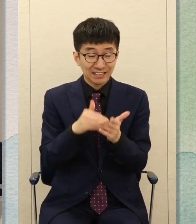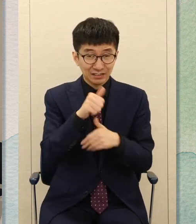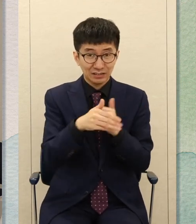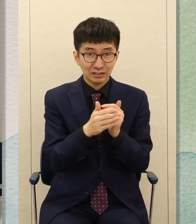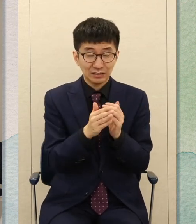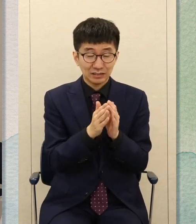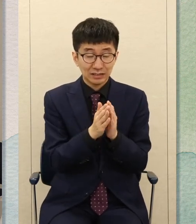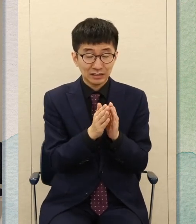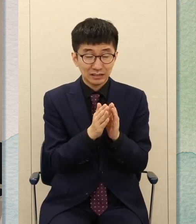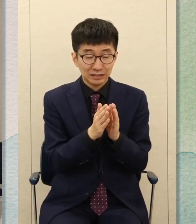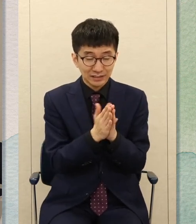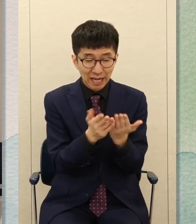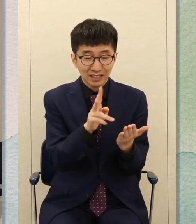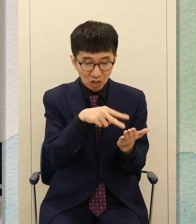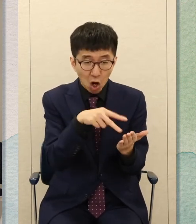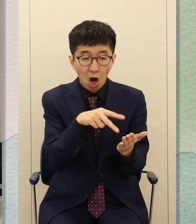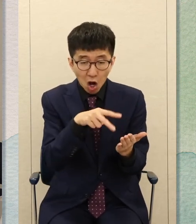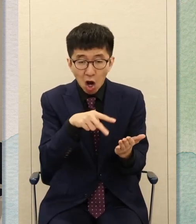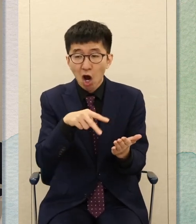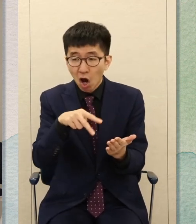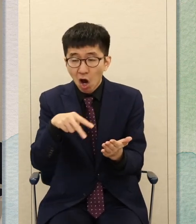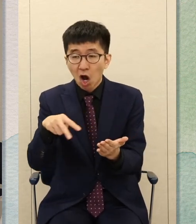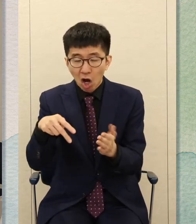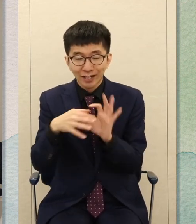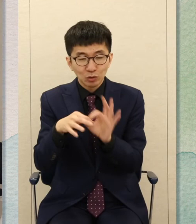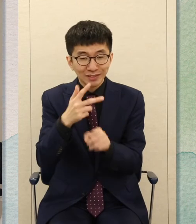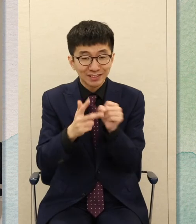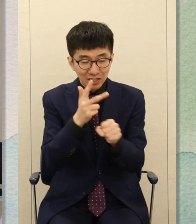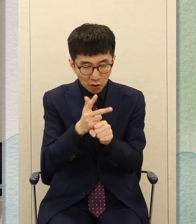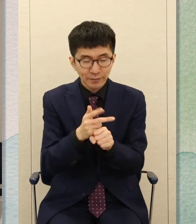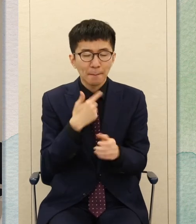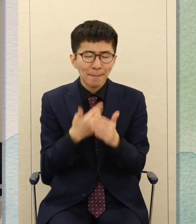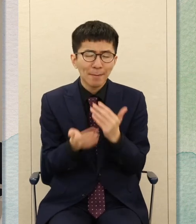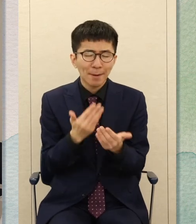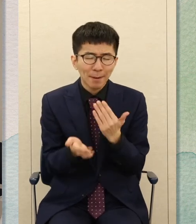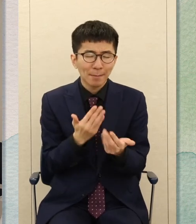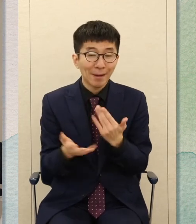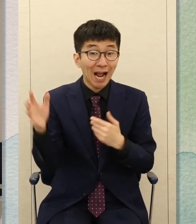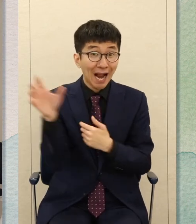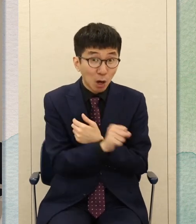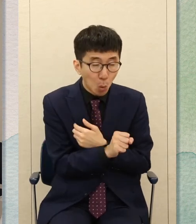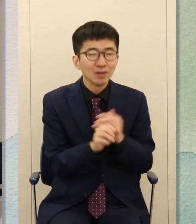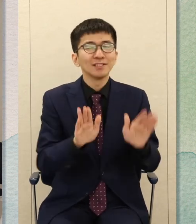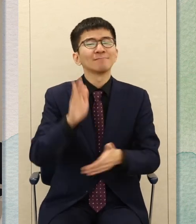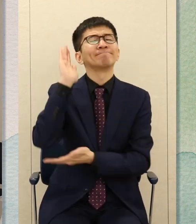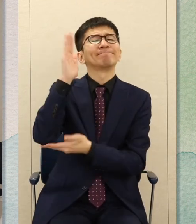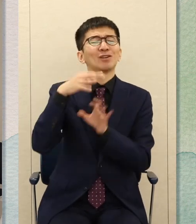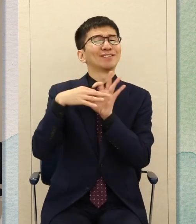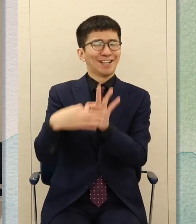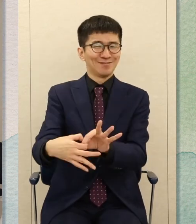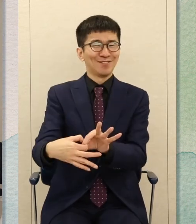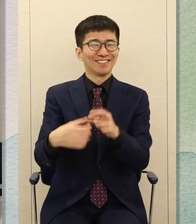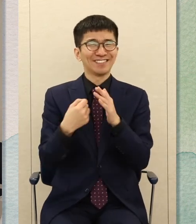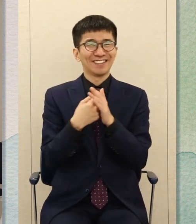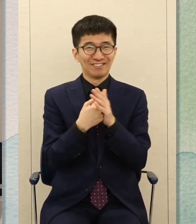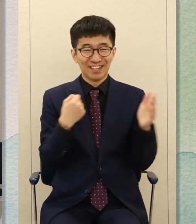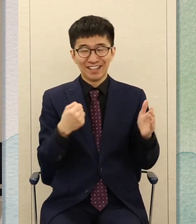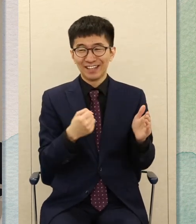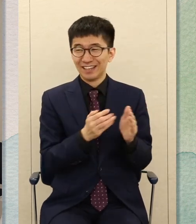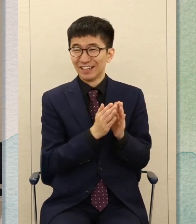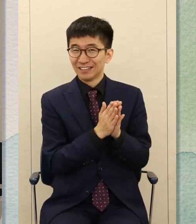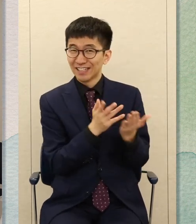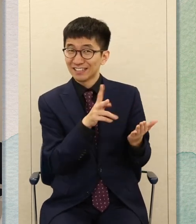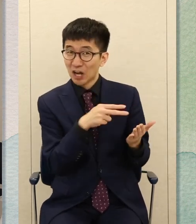모임으로 한 7년 동안 했던 독서 모임으로, 예, 지금까지 잘 버티고 있는 거 보면, 예, 역시 그런 독서 모임의